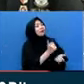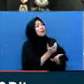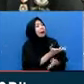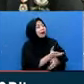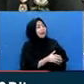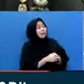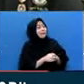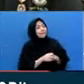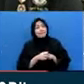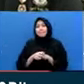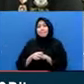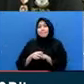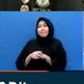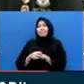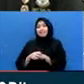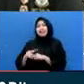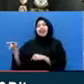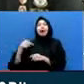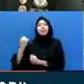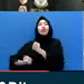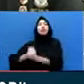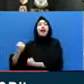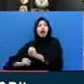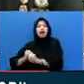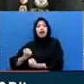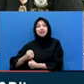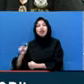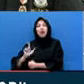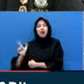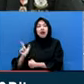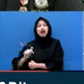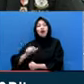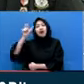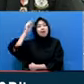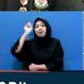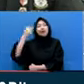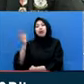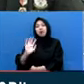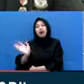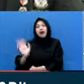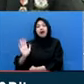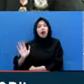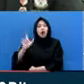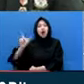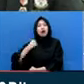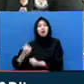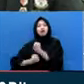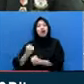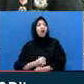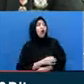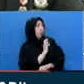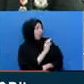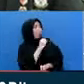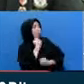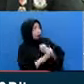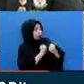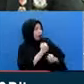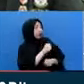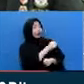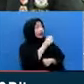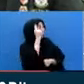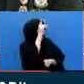Pak ituasnya para pengusaha aja Mas bukan dari pemerintahan Oke dari pengusaha kalau pemerintah sendiri mereka